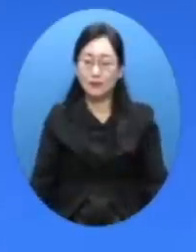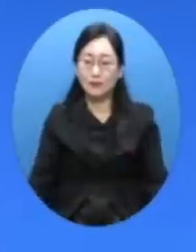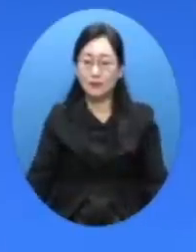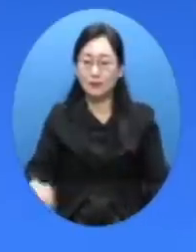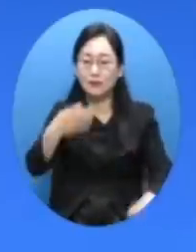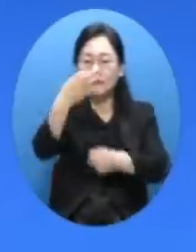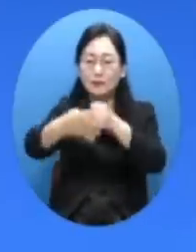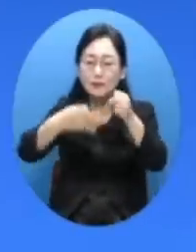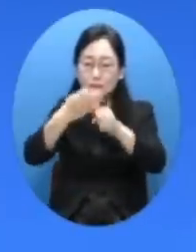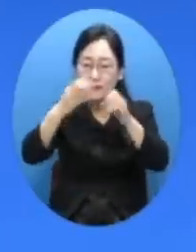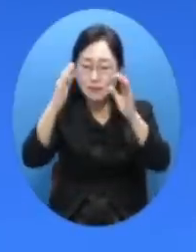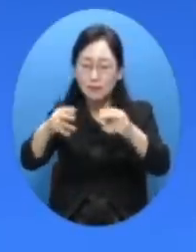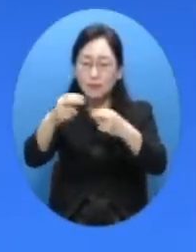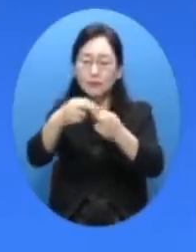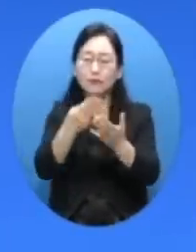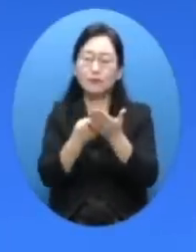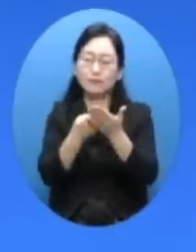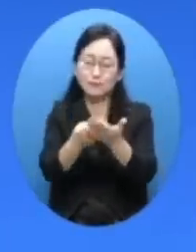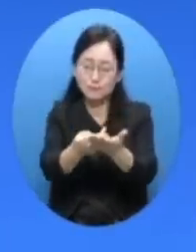14년 동안 병원 생활을 했습니다.